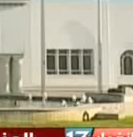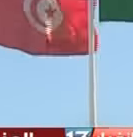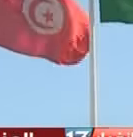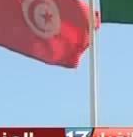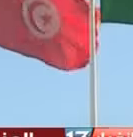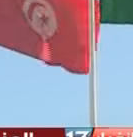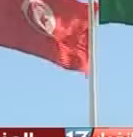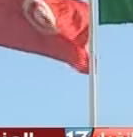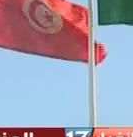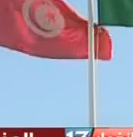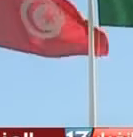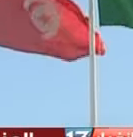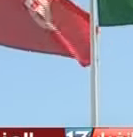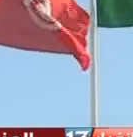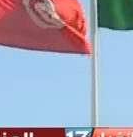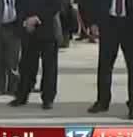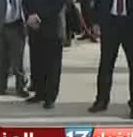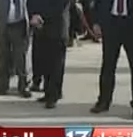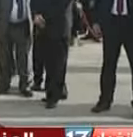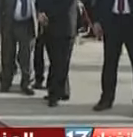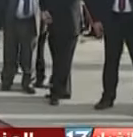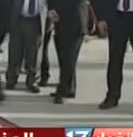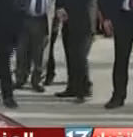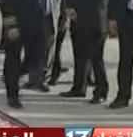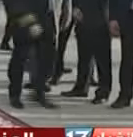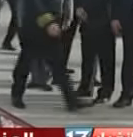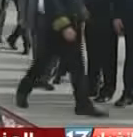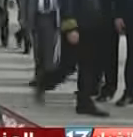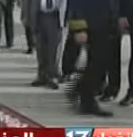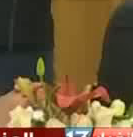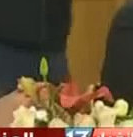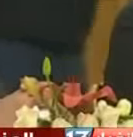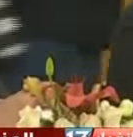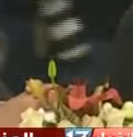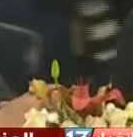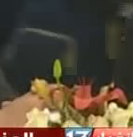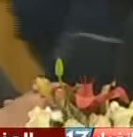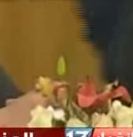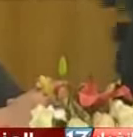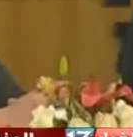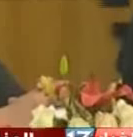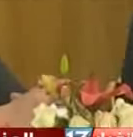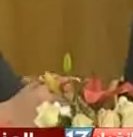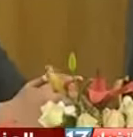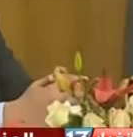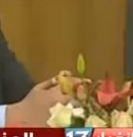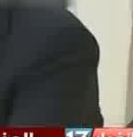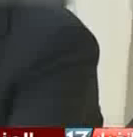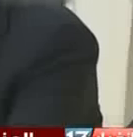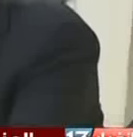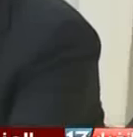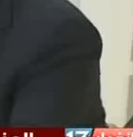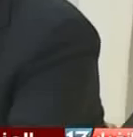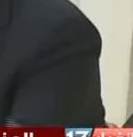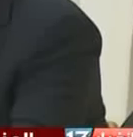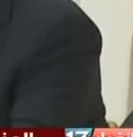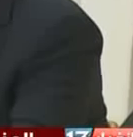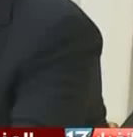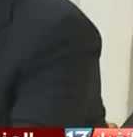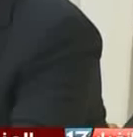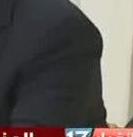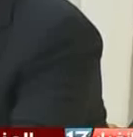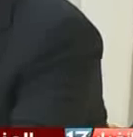لتعزيز القتال ضد تنظيم داعش الإرهابية. تحالف يؤكد نشر وحدات مشاة بحرية في سوريا، ودمستورا يدعو إلى جولة محادثات